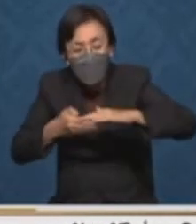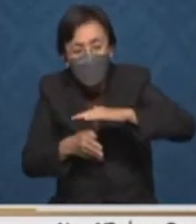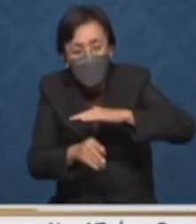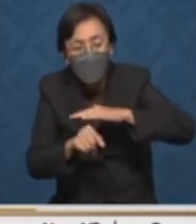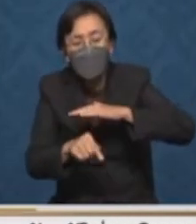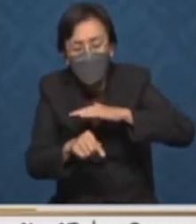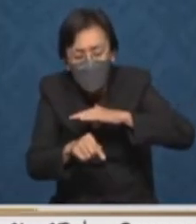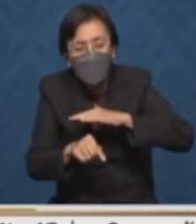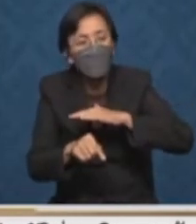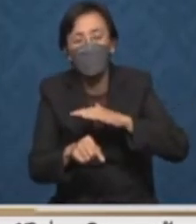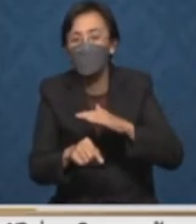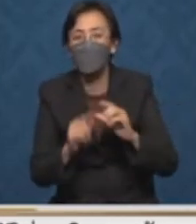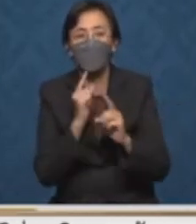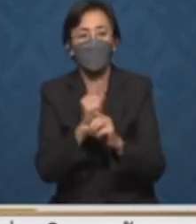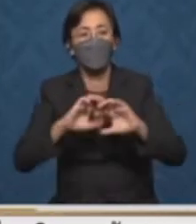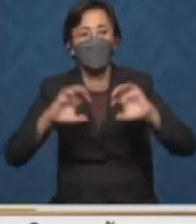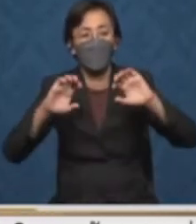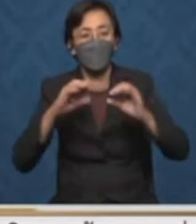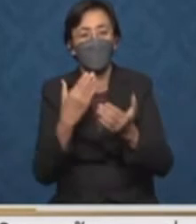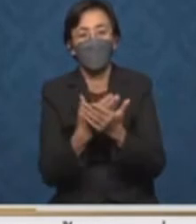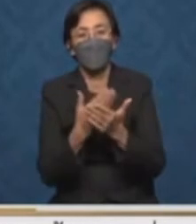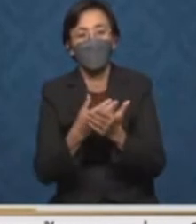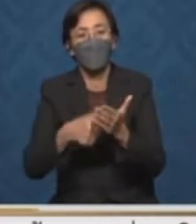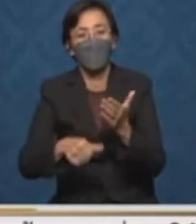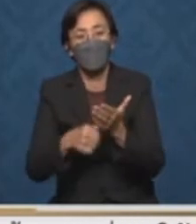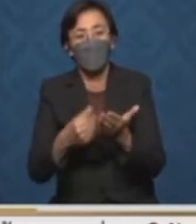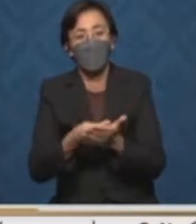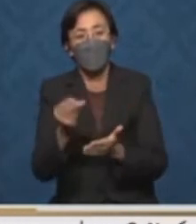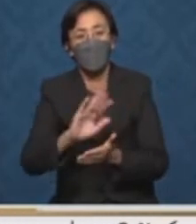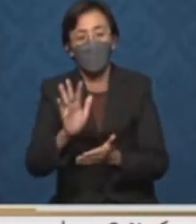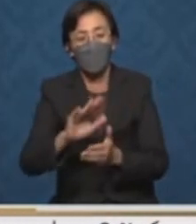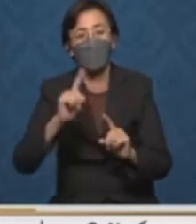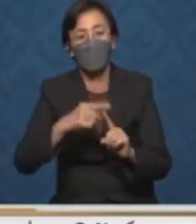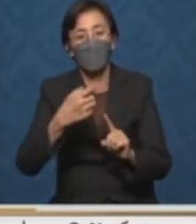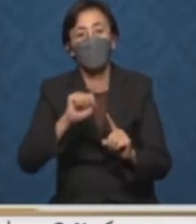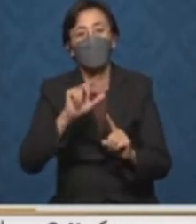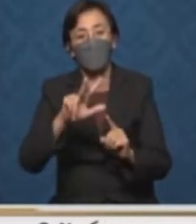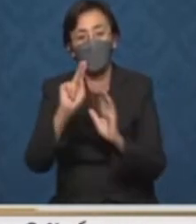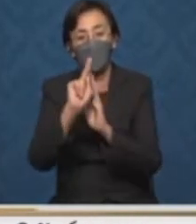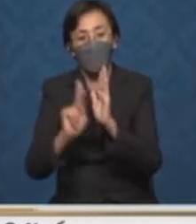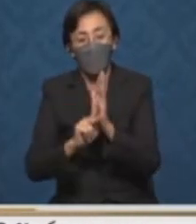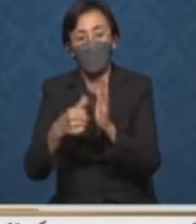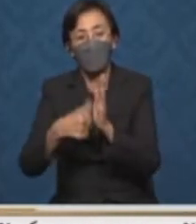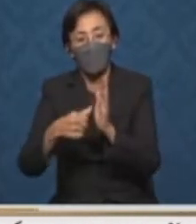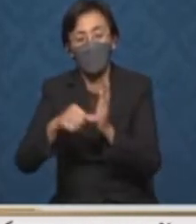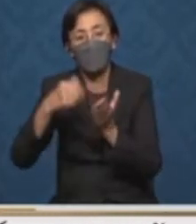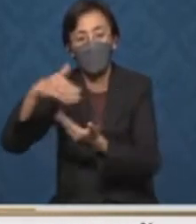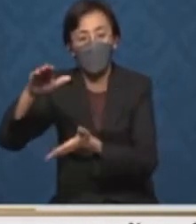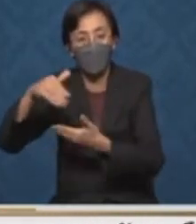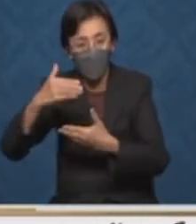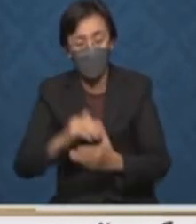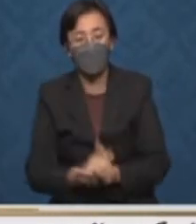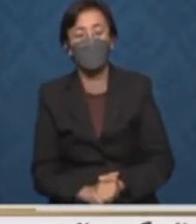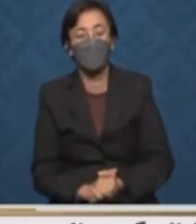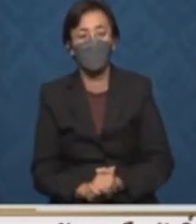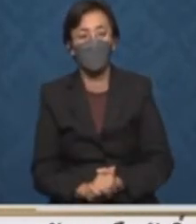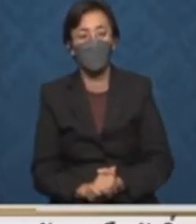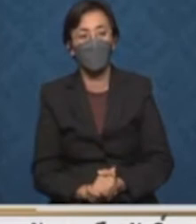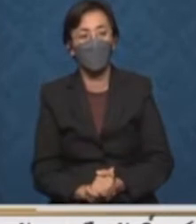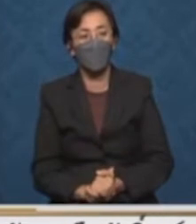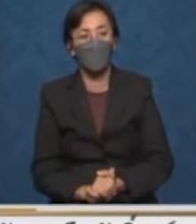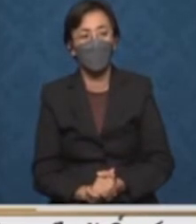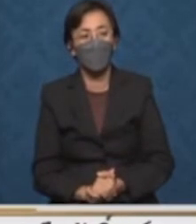การซึ่งได้รับการยกเว้นตามภาค4ข้อ13ของพิกัดศุลกากรครับหน้าถัดไปครับ